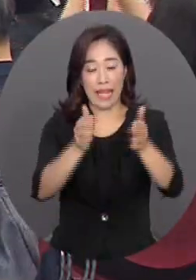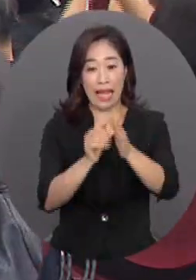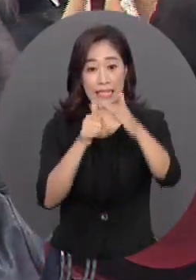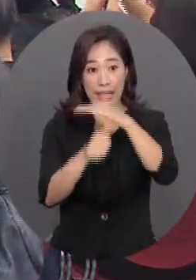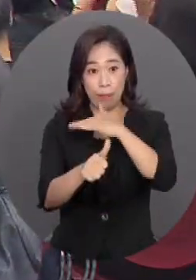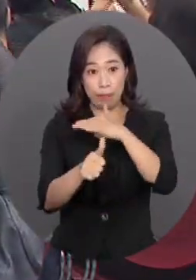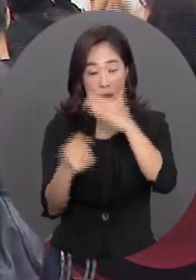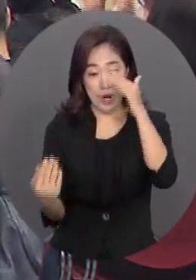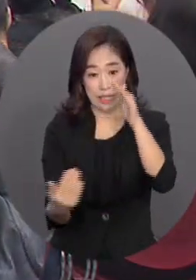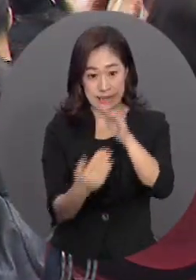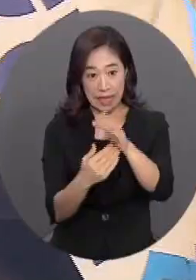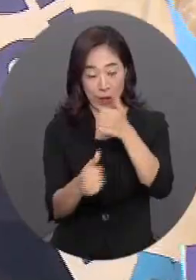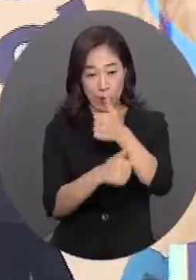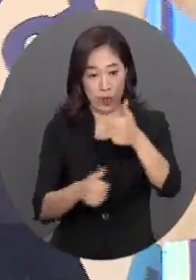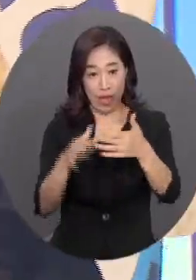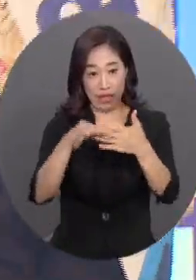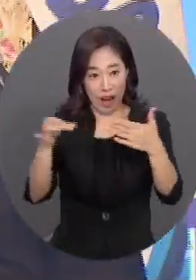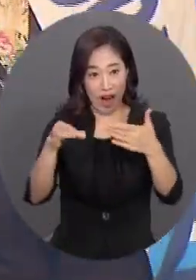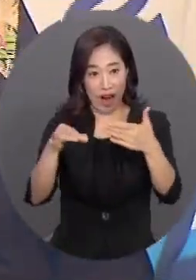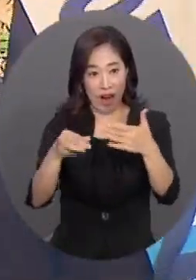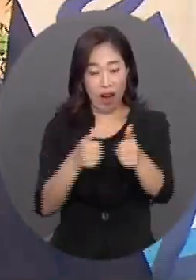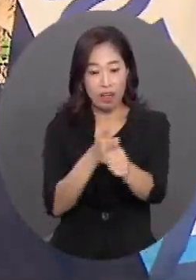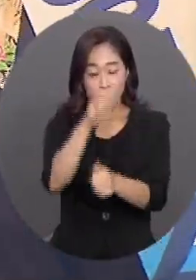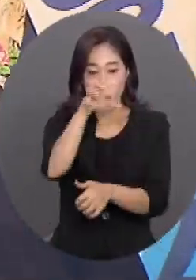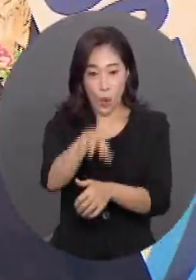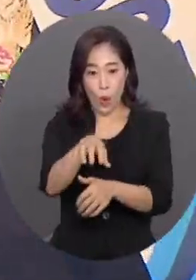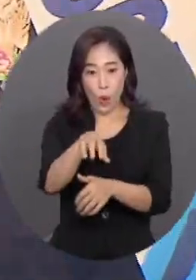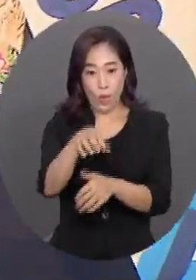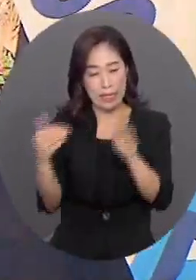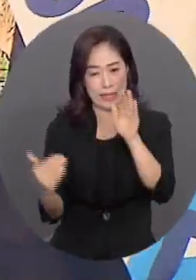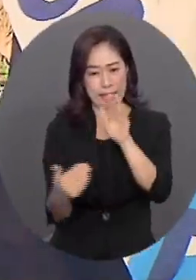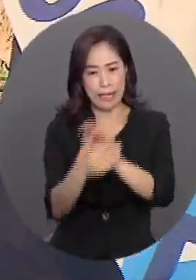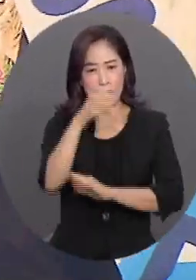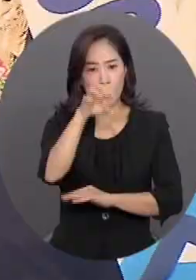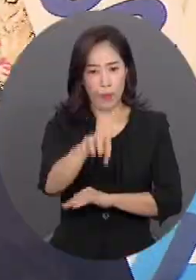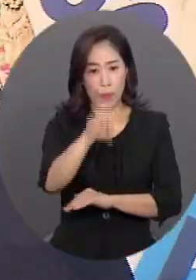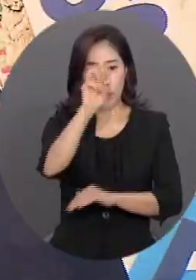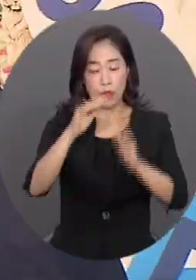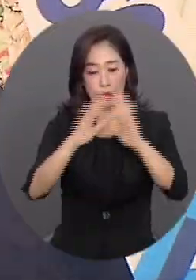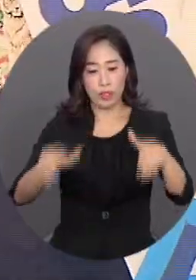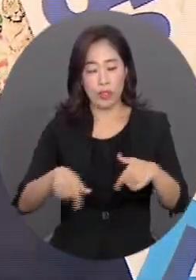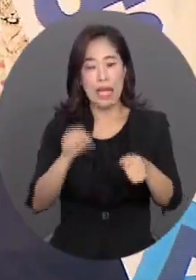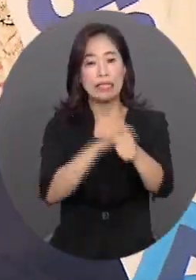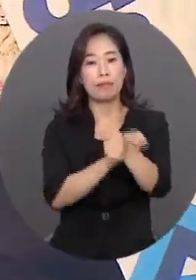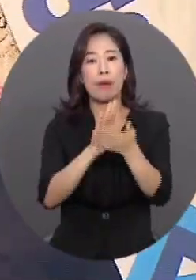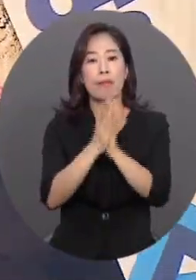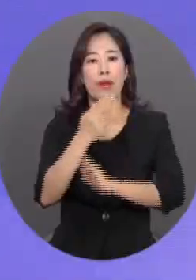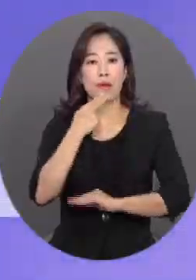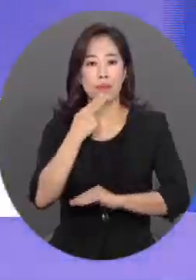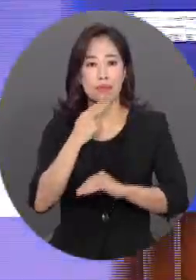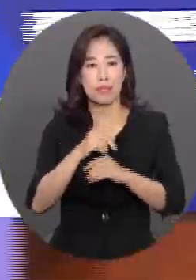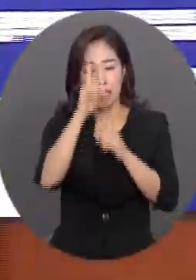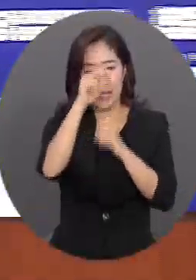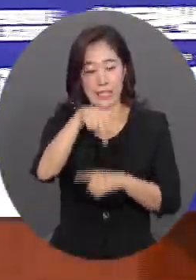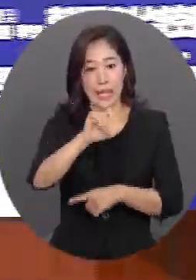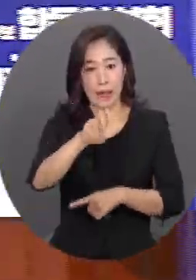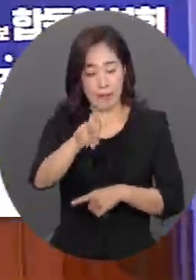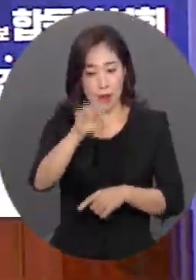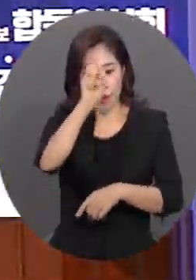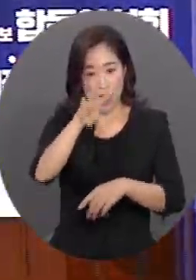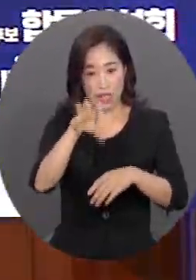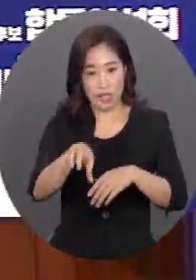당대표와 최고위원 선거의 최대 승부처로 꼽혔던 광주 전남. 이변은 없었습니다. 이재명 후보는